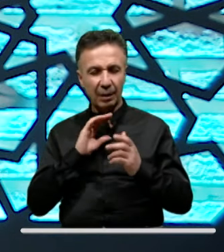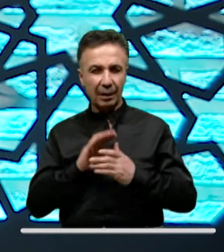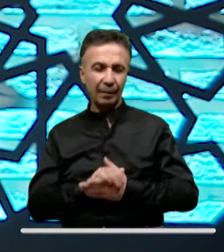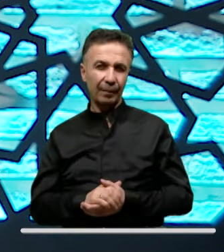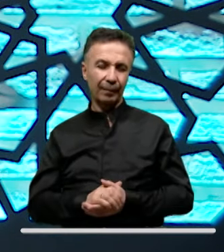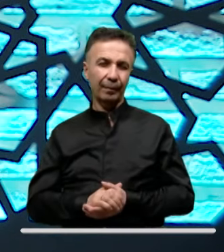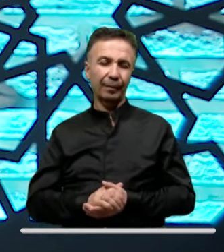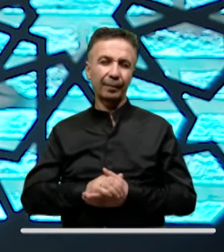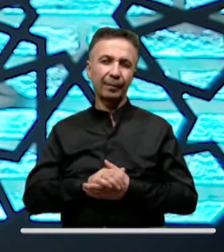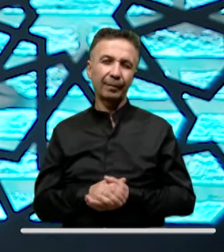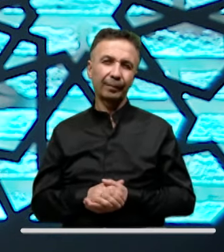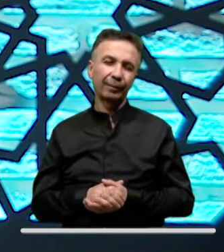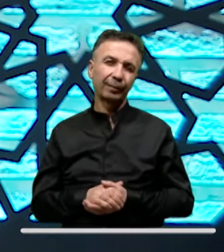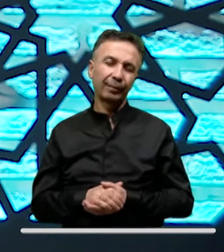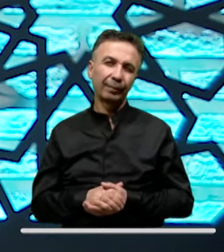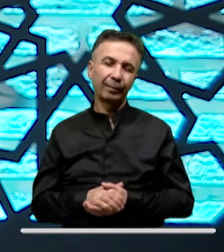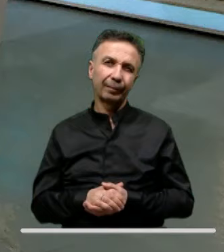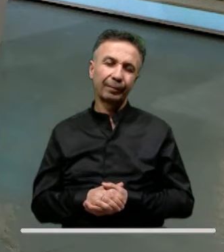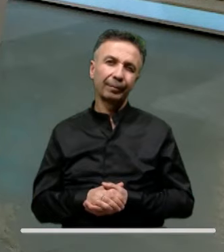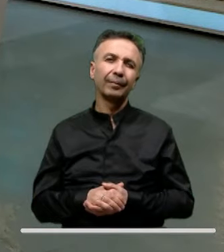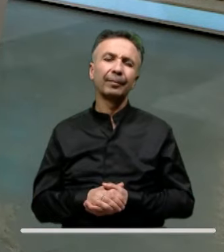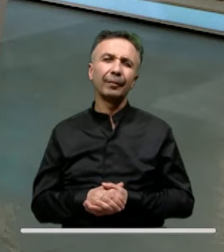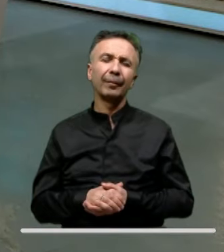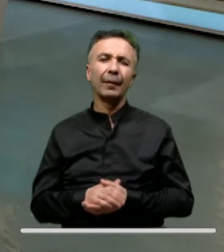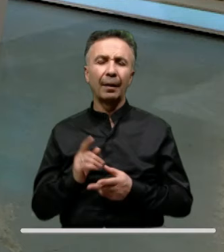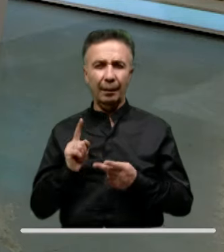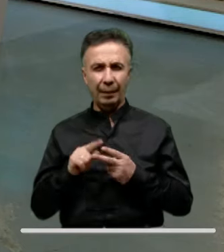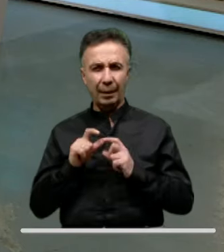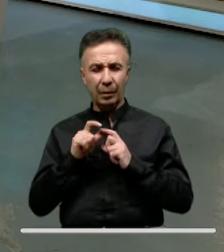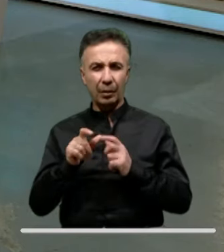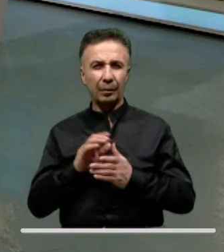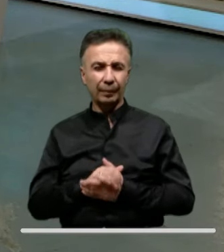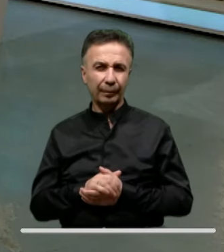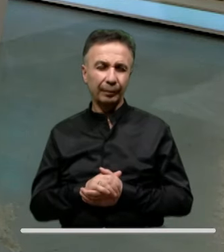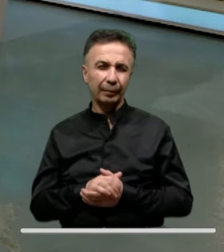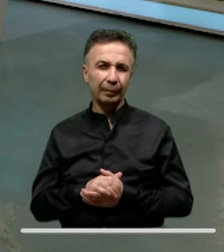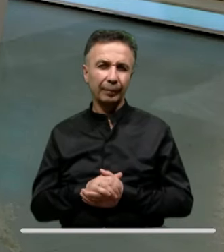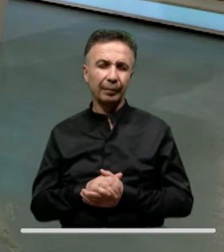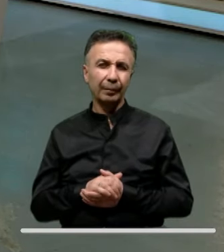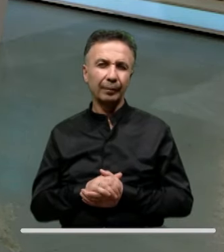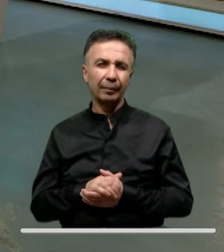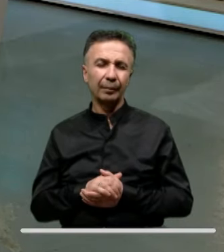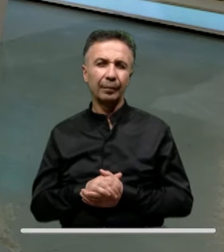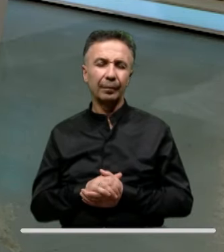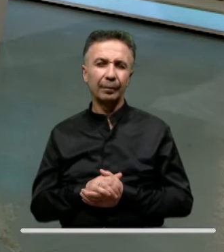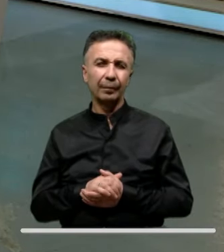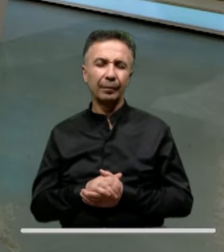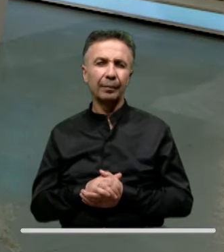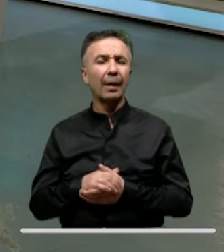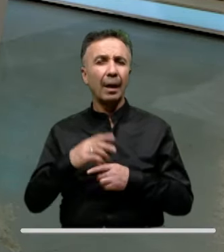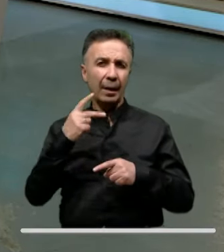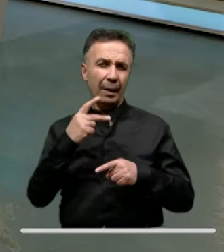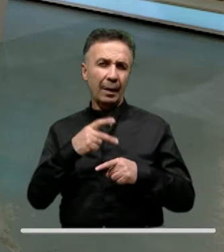ama eğer vaktimiz var ise. Tabii ne demek? Buyurun. Birinci sualim şöyle olacak efendim. Şimdi